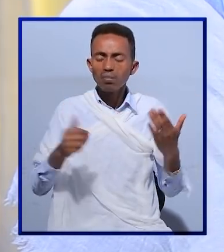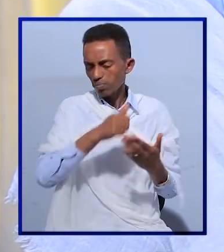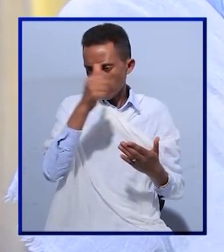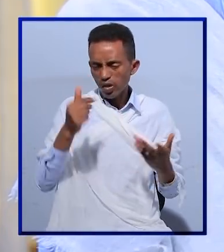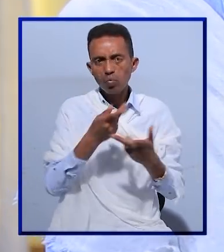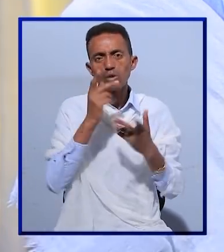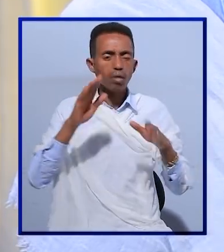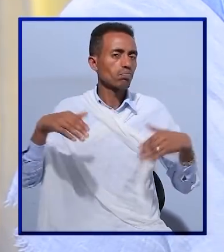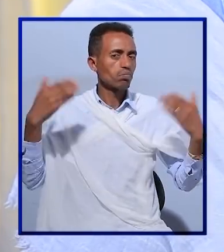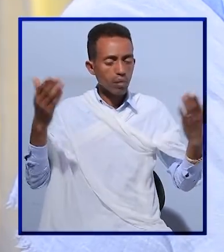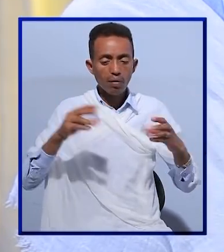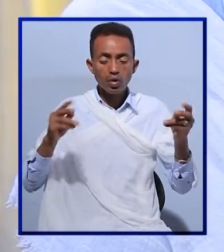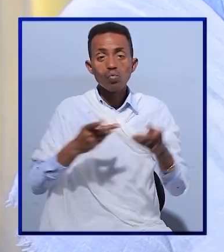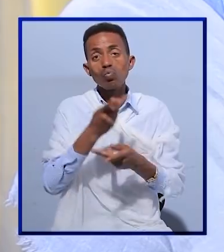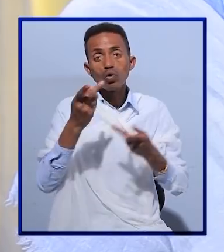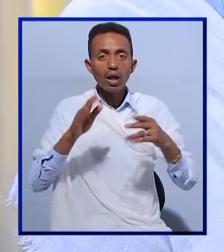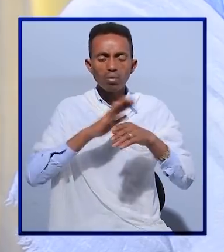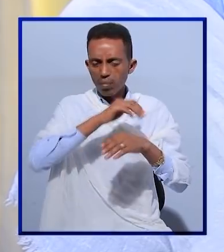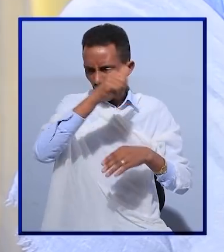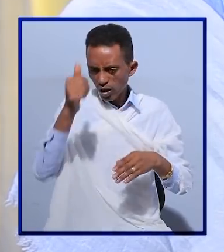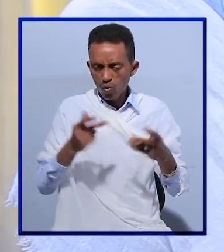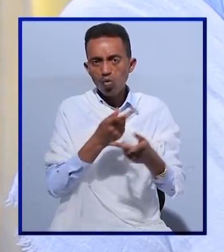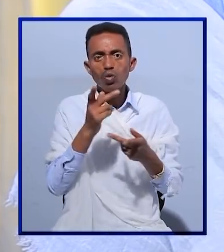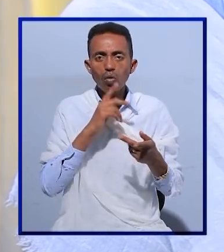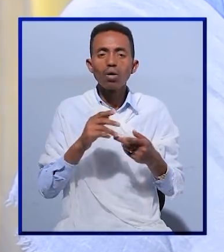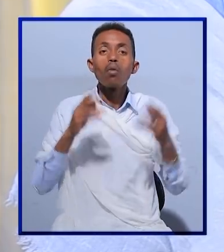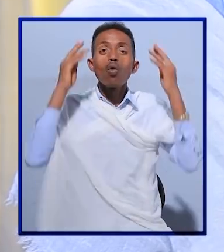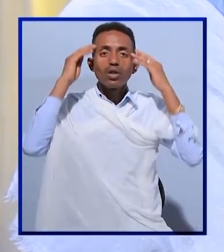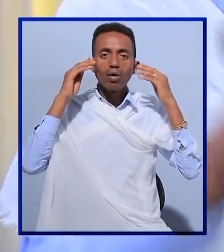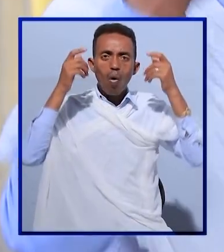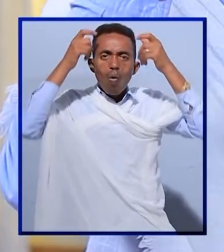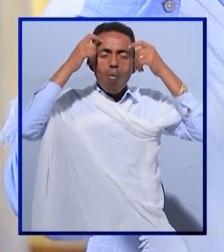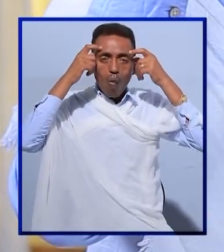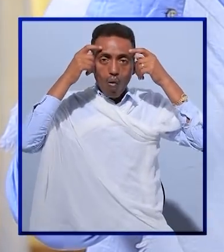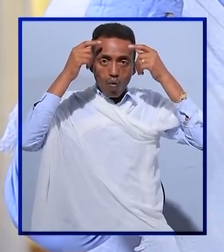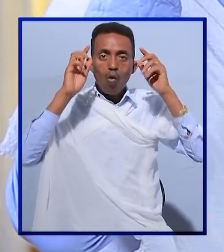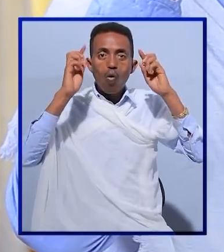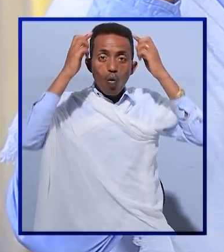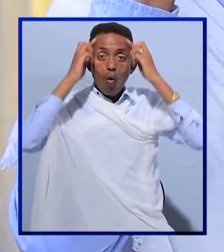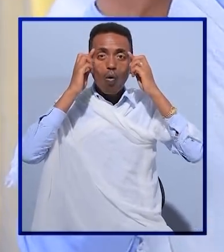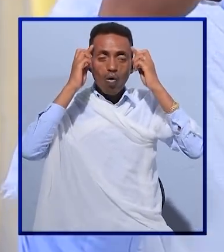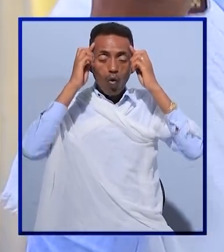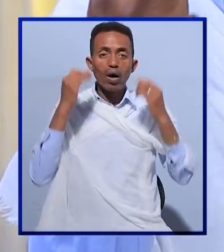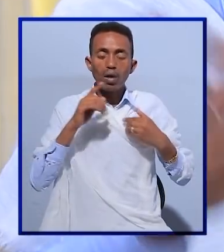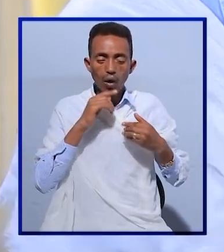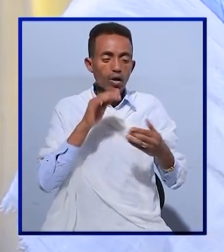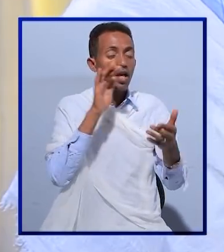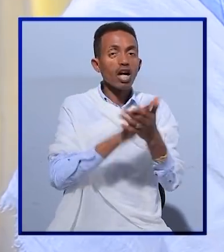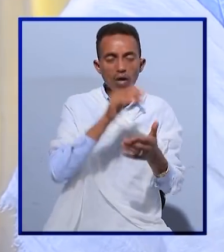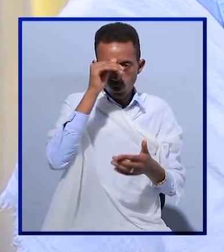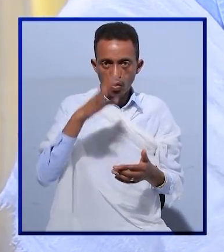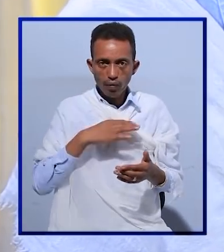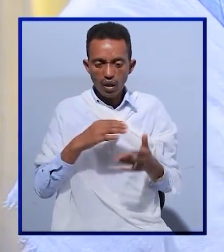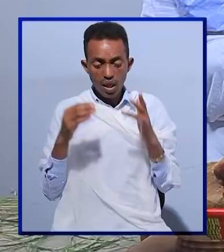የት ይሰቀላል? የትም ቦታ በምንንቀሳቀስበት አሁን መንኩሴ ቆውና አውልቆ እንዴት